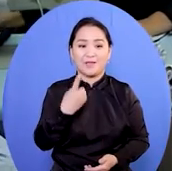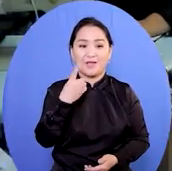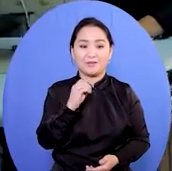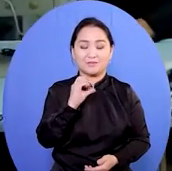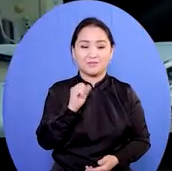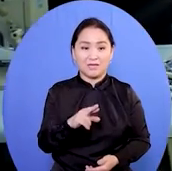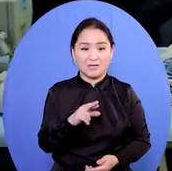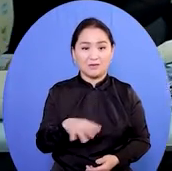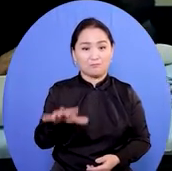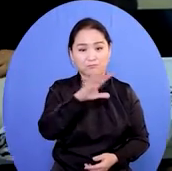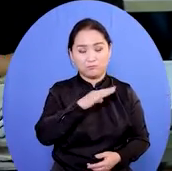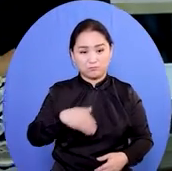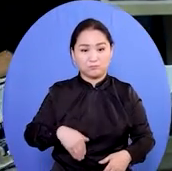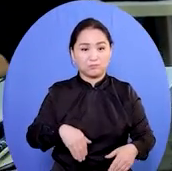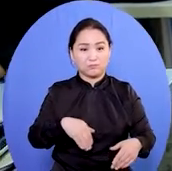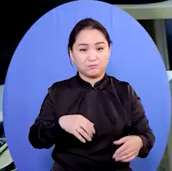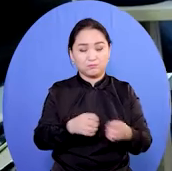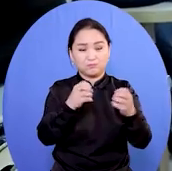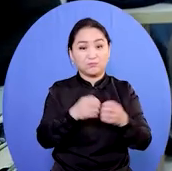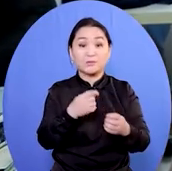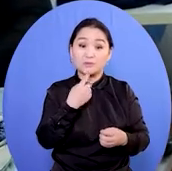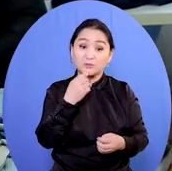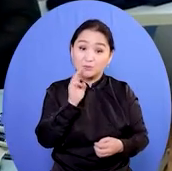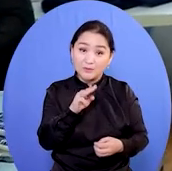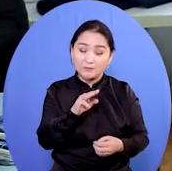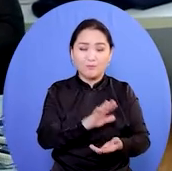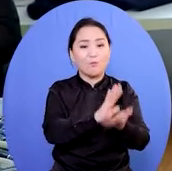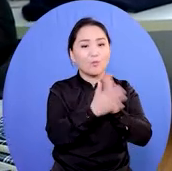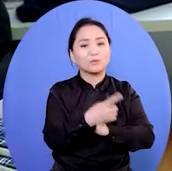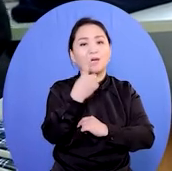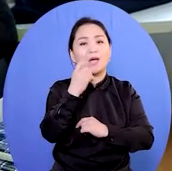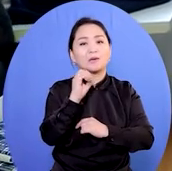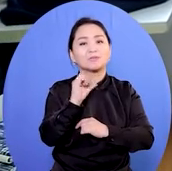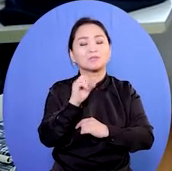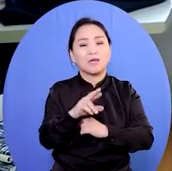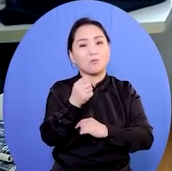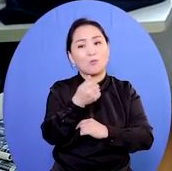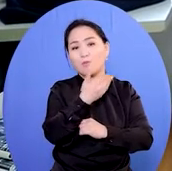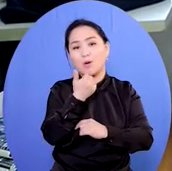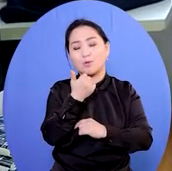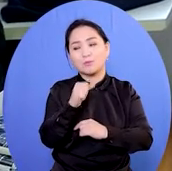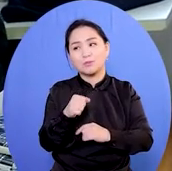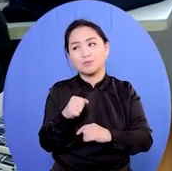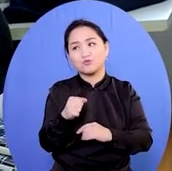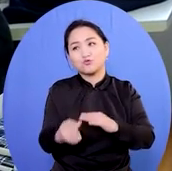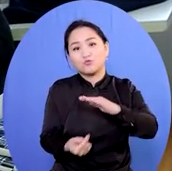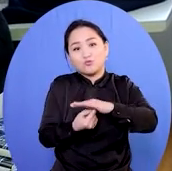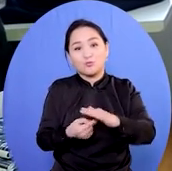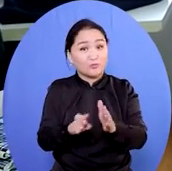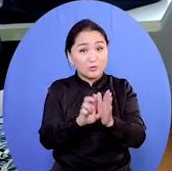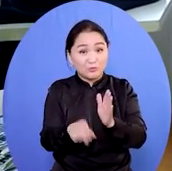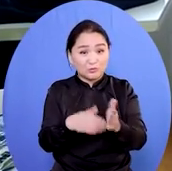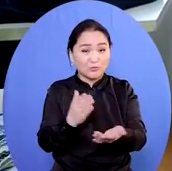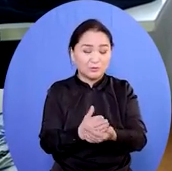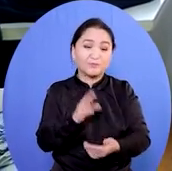10 сая төгрөгөөр бол энэ бүгдийг босгож ирэхэд бол хэцүү. Гэхдээ тэр 10 сая төгрөг байгаагүй бол энэ бүгд бас босч ирэх боломжгүй байсан